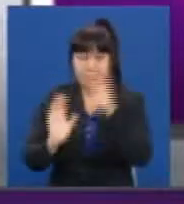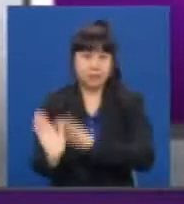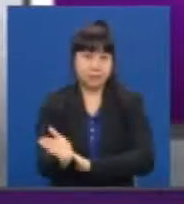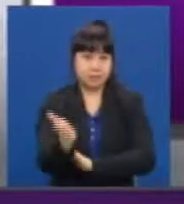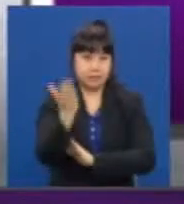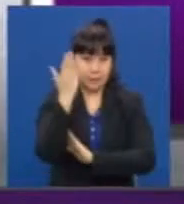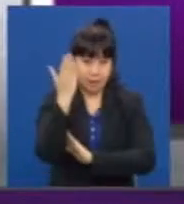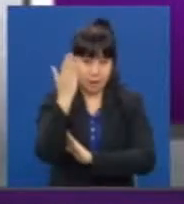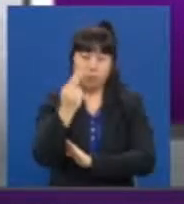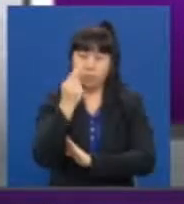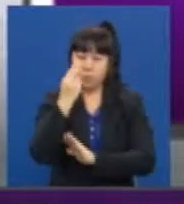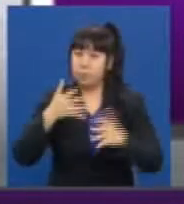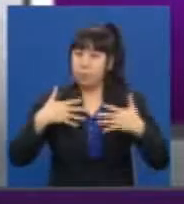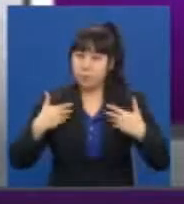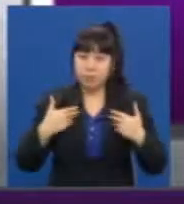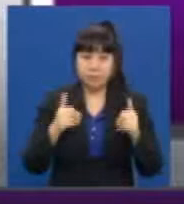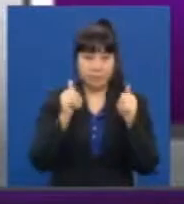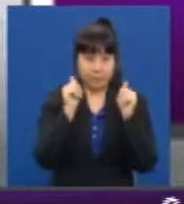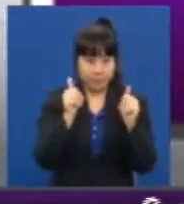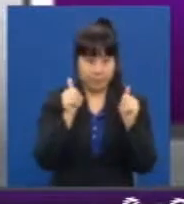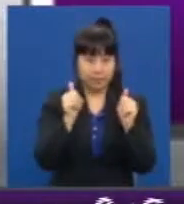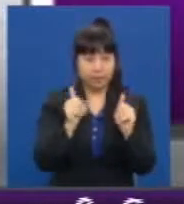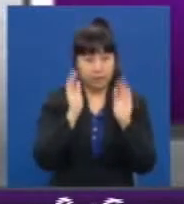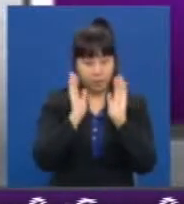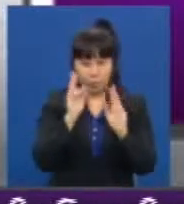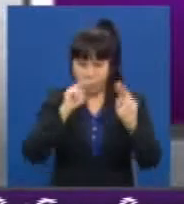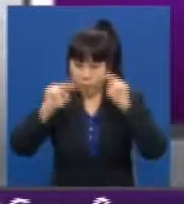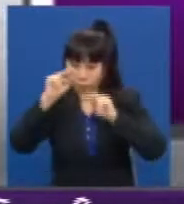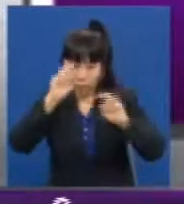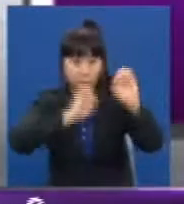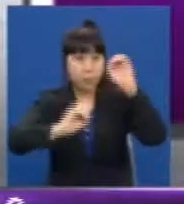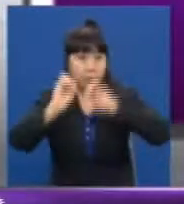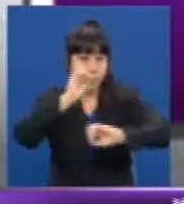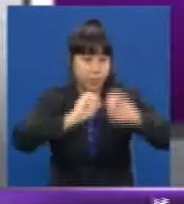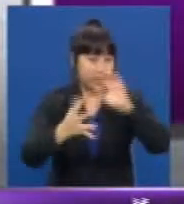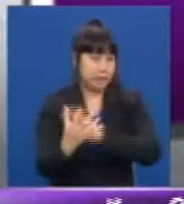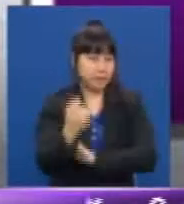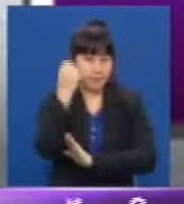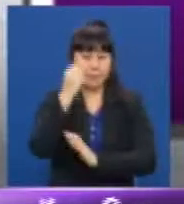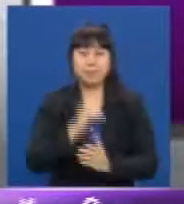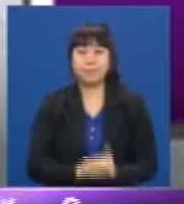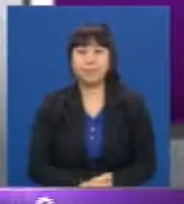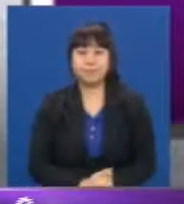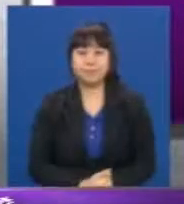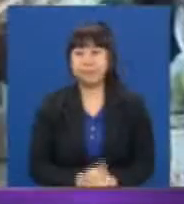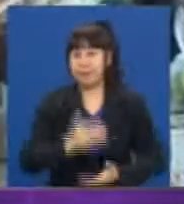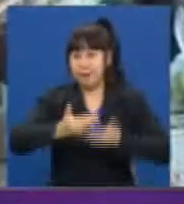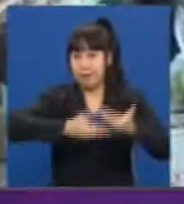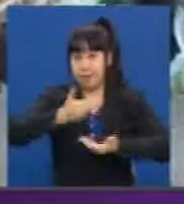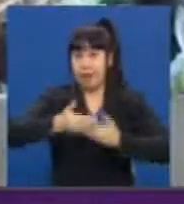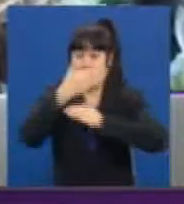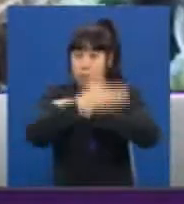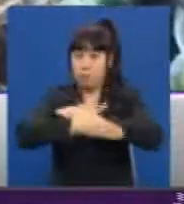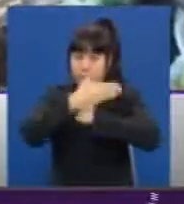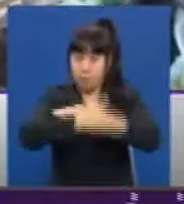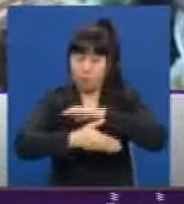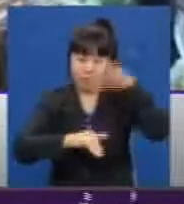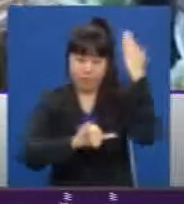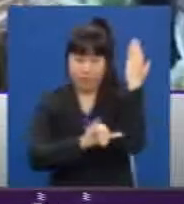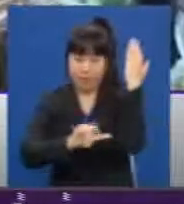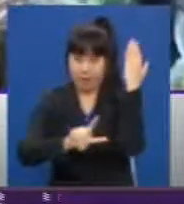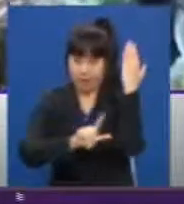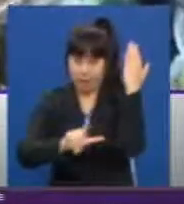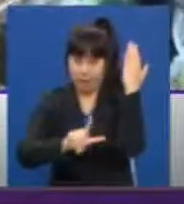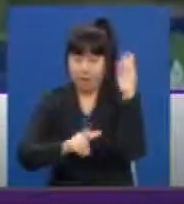เมื่อช่วงเช้าที่ผ่านมาก็เป็นไปอย่างคึกคักนะคะท่ามกลางการรักษาความปลอดภัยอย่างเข้มงวดค่ะที่ตลาดสดรถไฟยะลาเขตเทศบาล